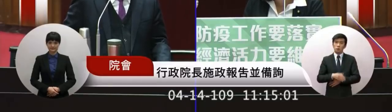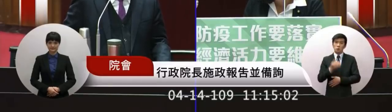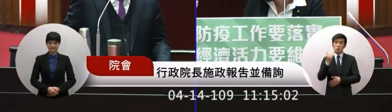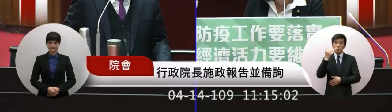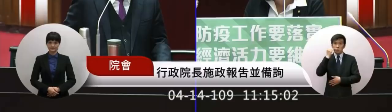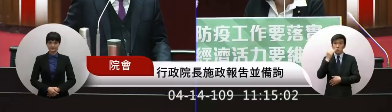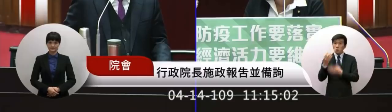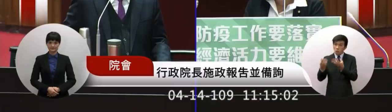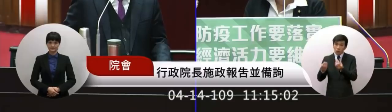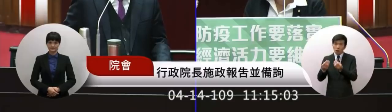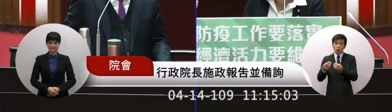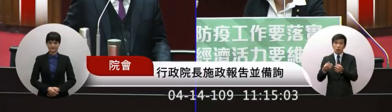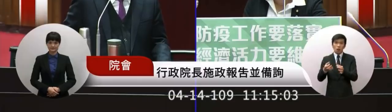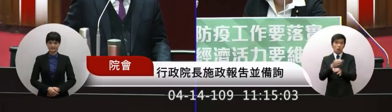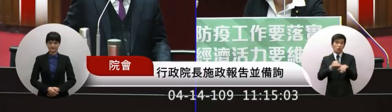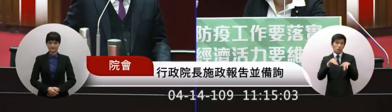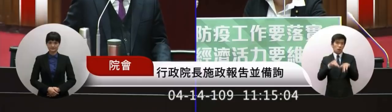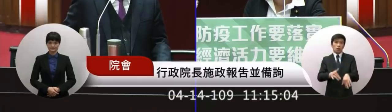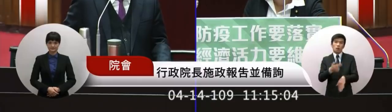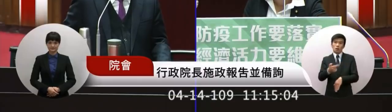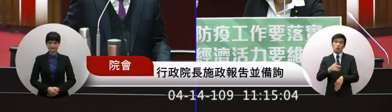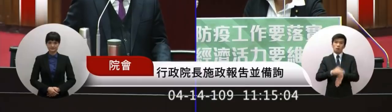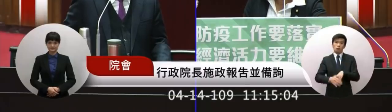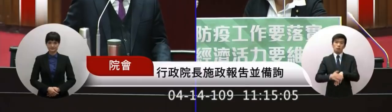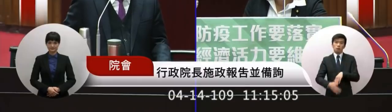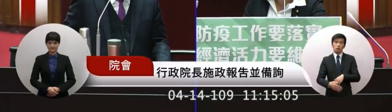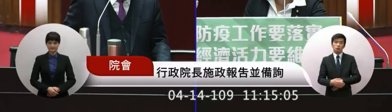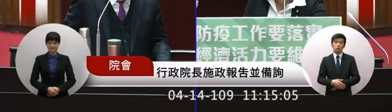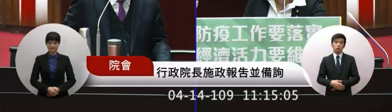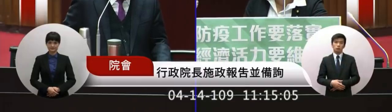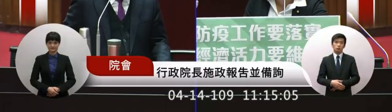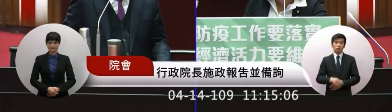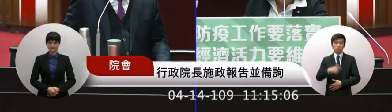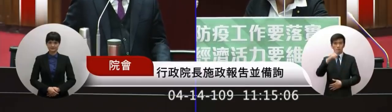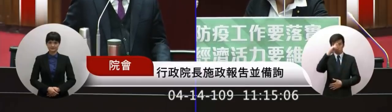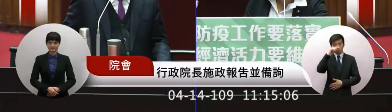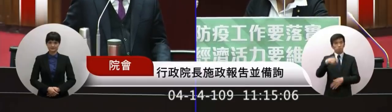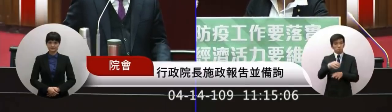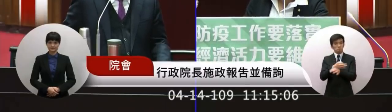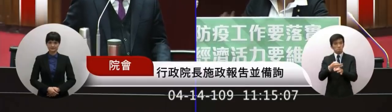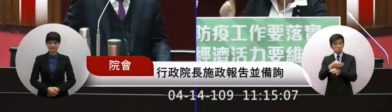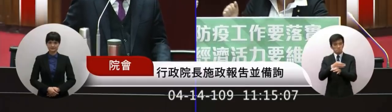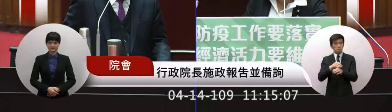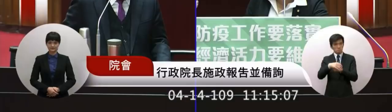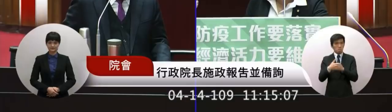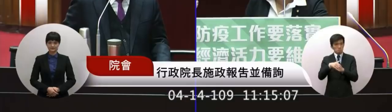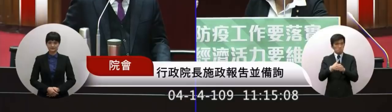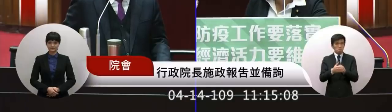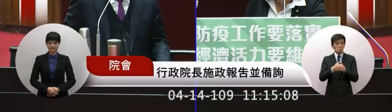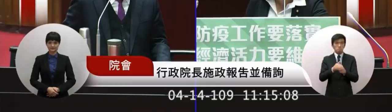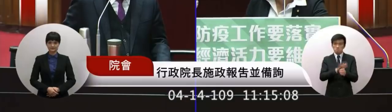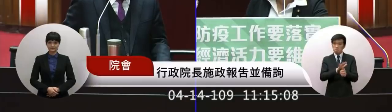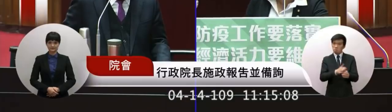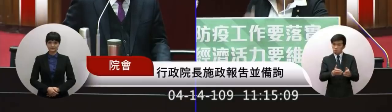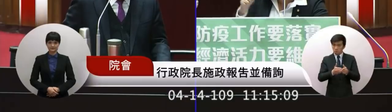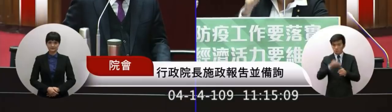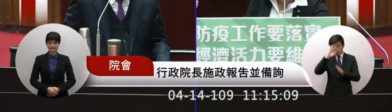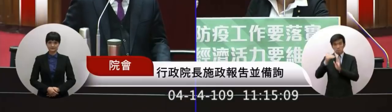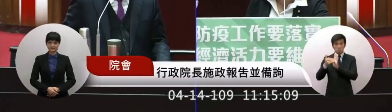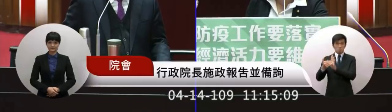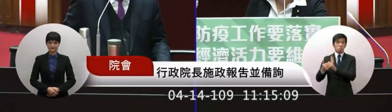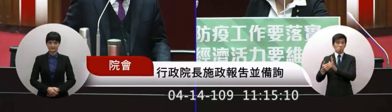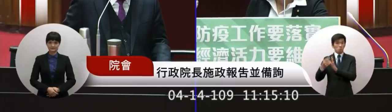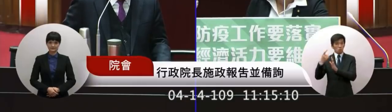真的會很害院長我覺得這個經濟我們也要照顧防疫趕緊